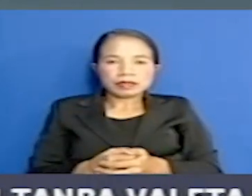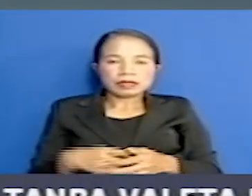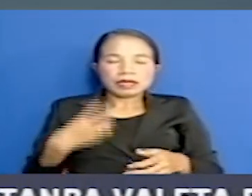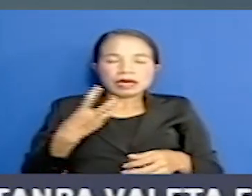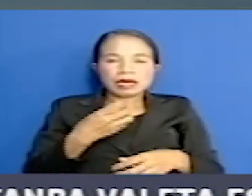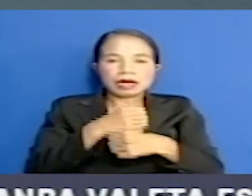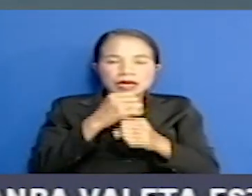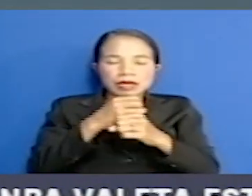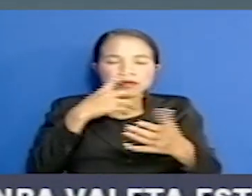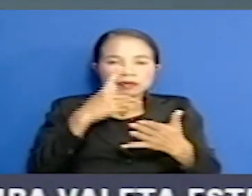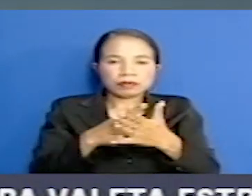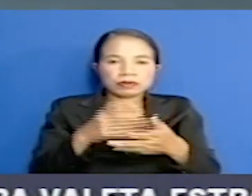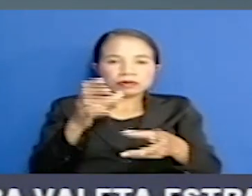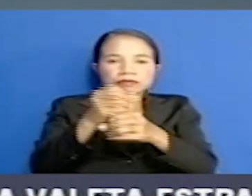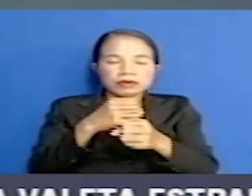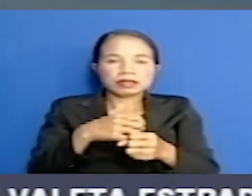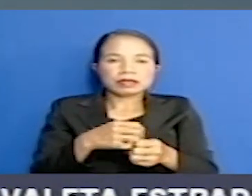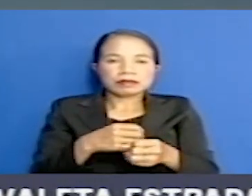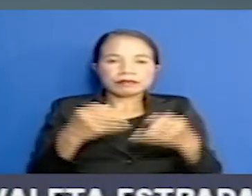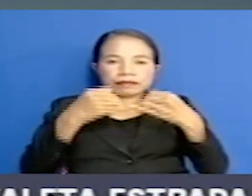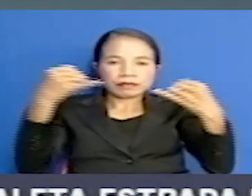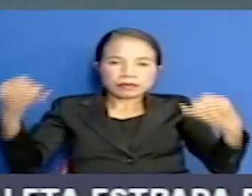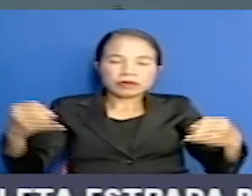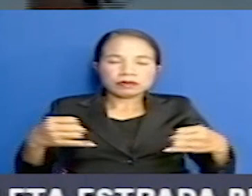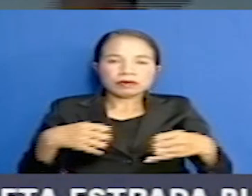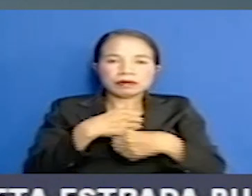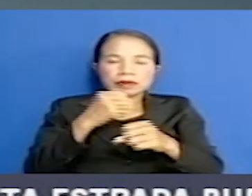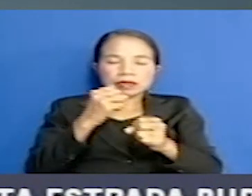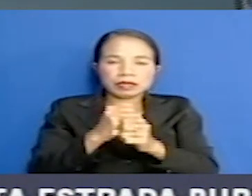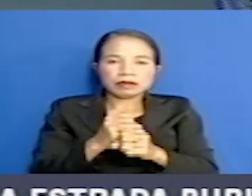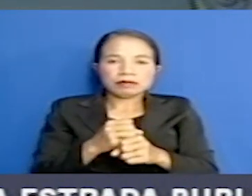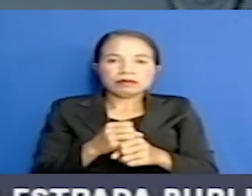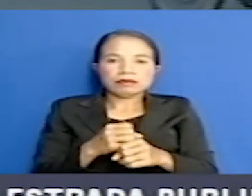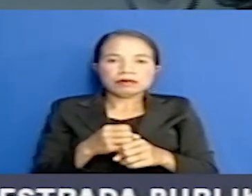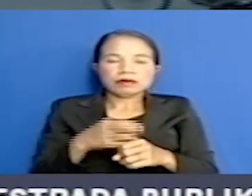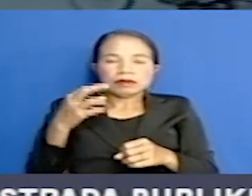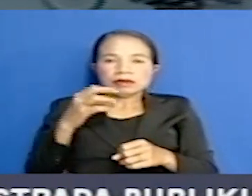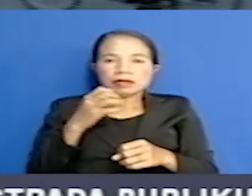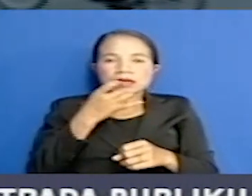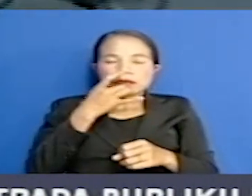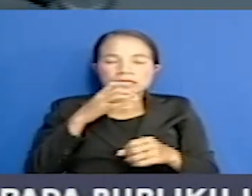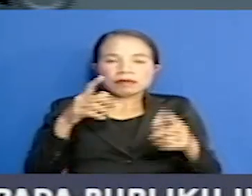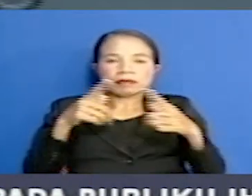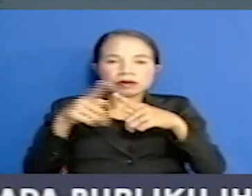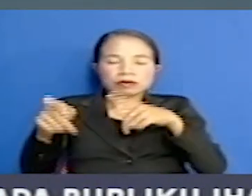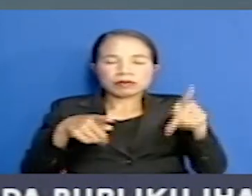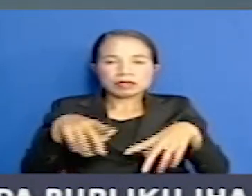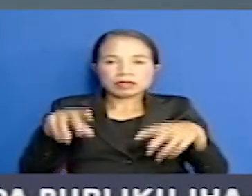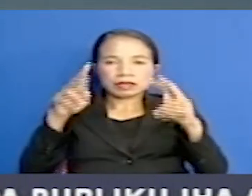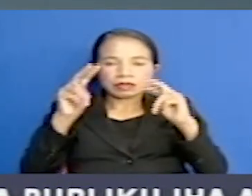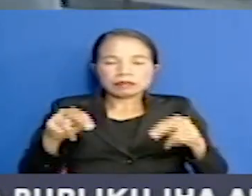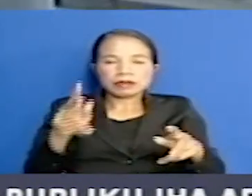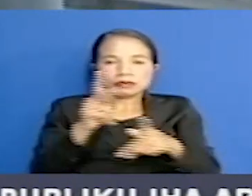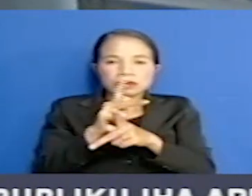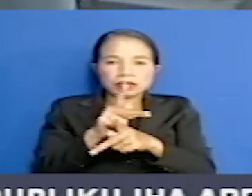proposta, i foti view, i ami me halo perlu asam bape komunidad ini. Para bela asigura kontador serempek istaru